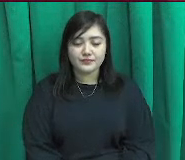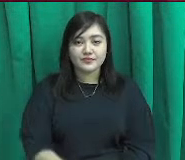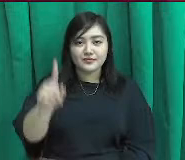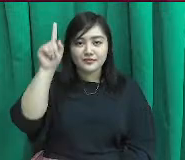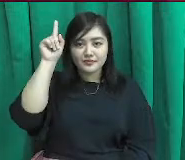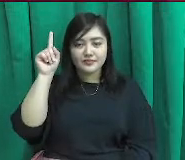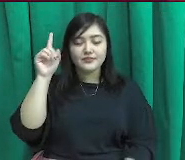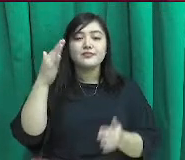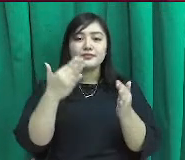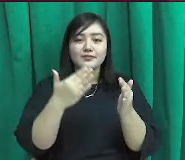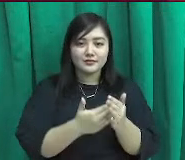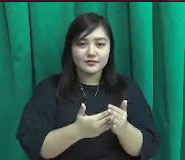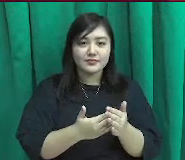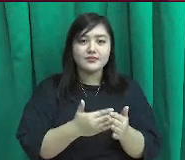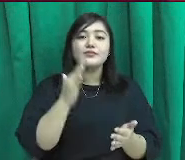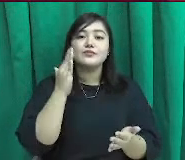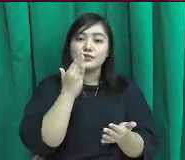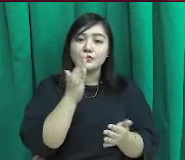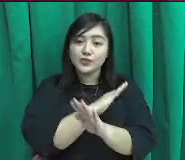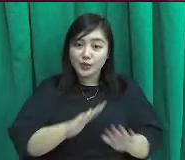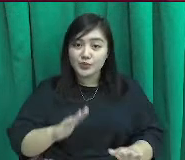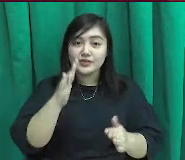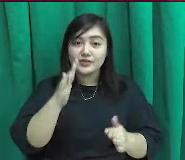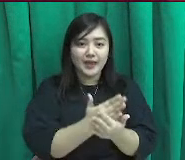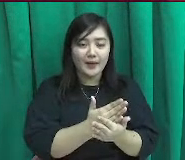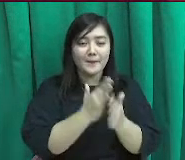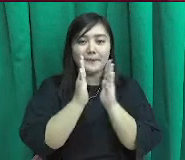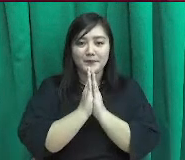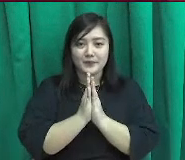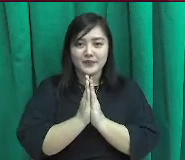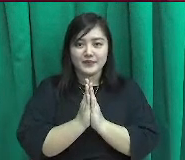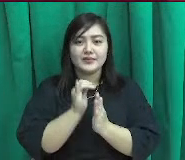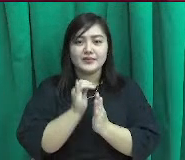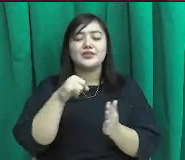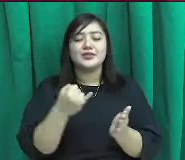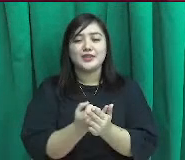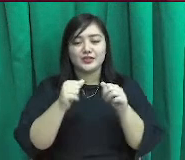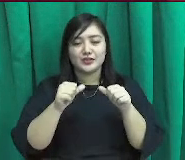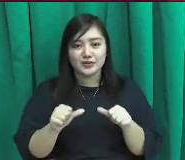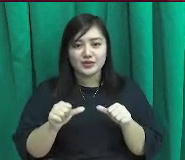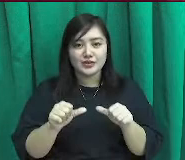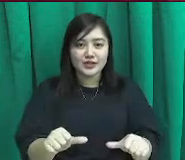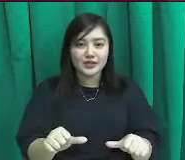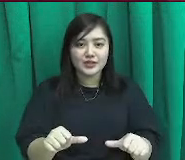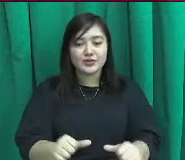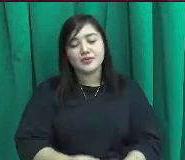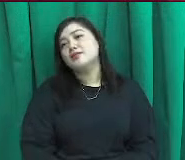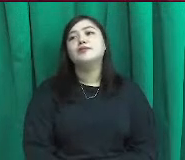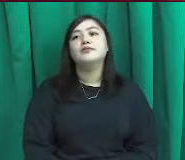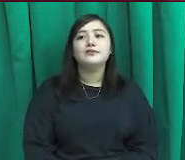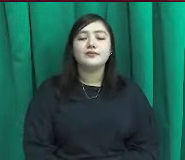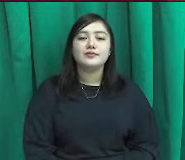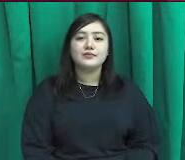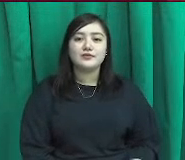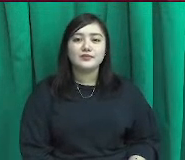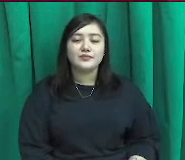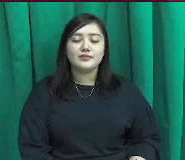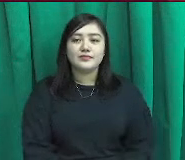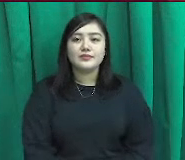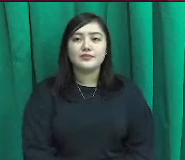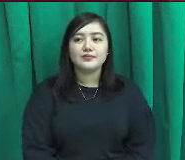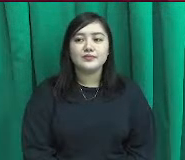papanalangin, wag mong ihintuan manalangin. Yeah. Wag kang muminto. Didiligan mo talaga, wag mong pagsasawaan. Anak mo yan, tinanim mo yan, andyan na